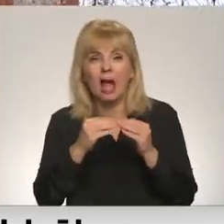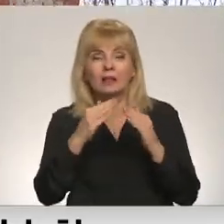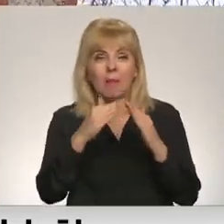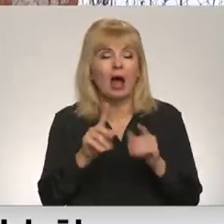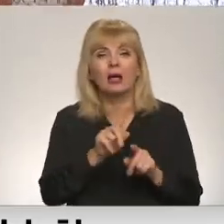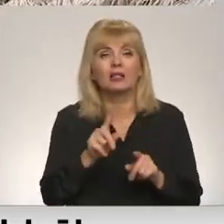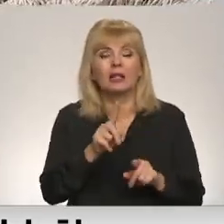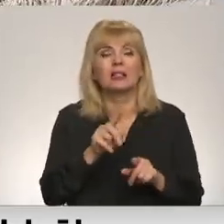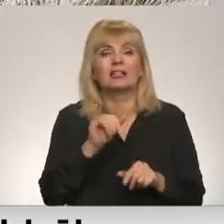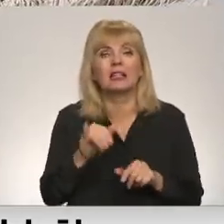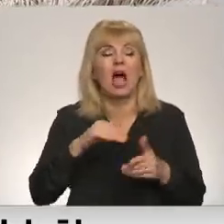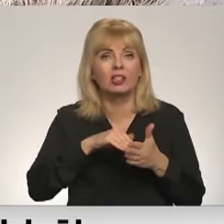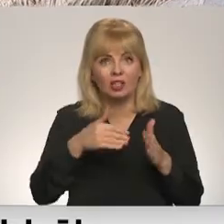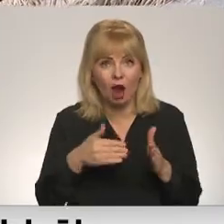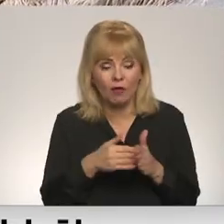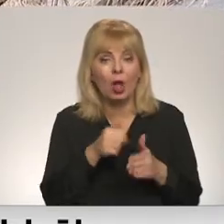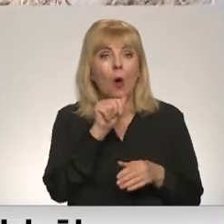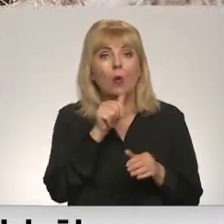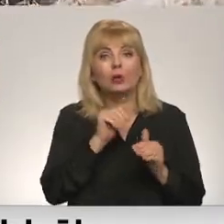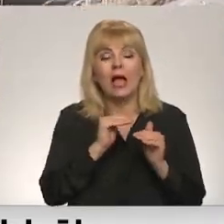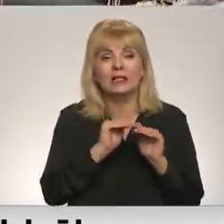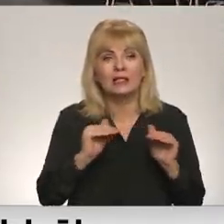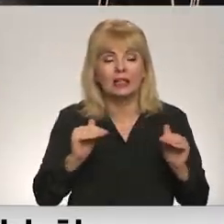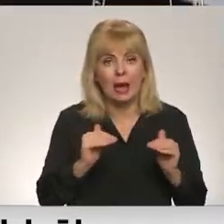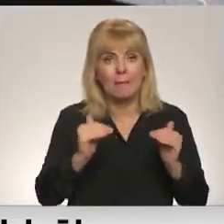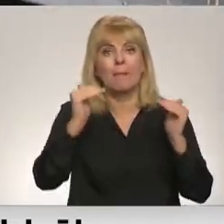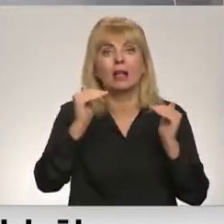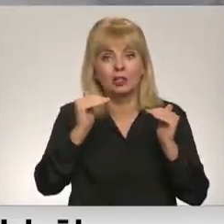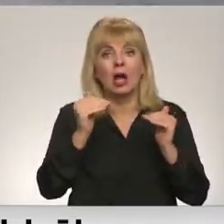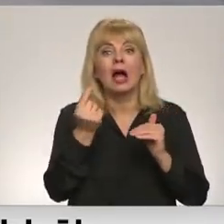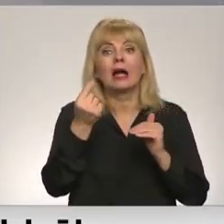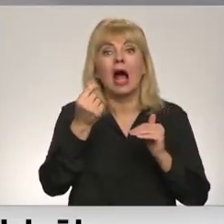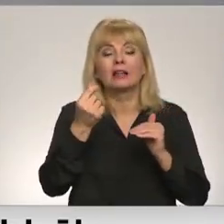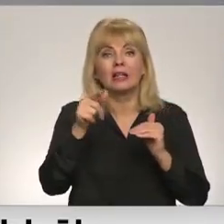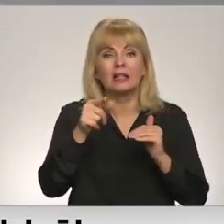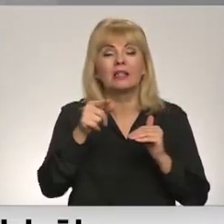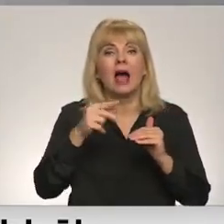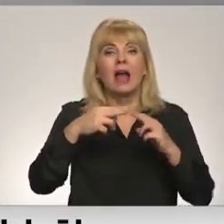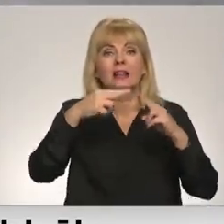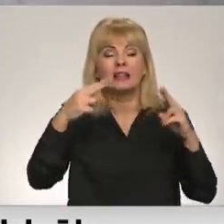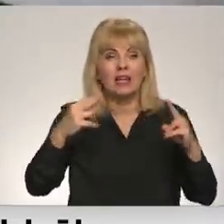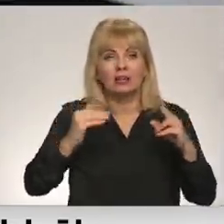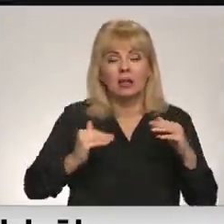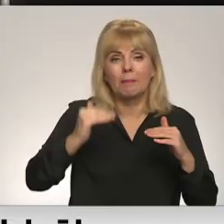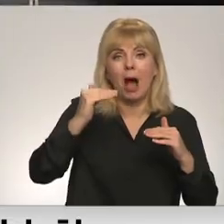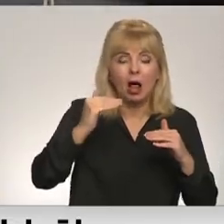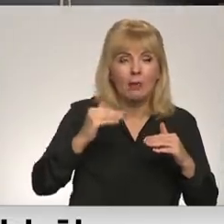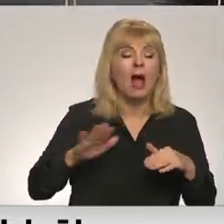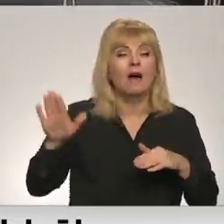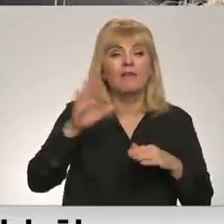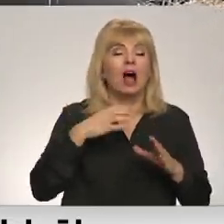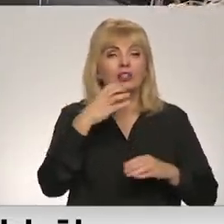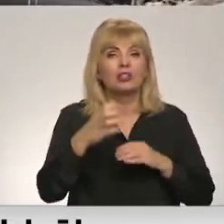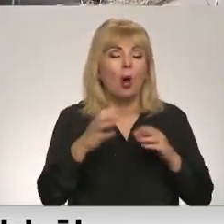kritiskās robežas. Kā redzam, ūdens līmenis gandrīz ir sasniedzis tilta malu. Latvijas valsts ģeoloģijas un